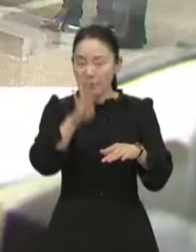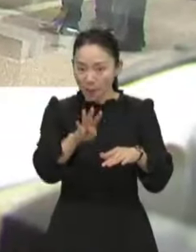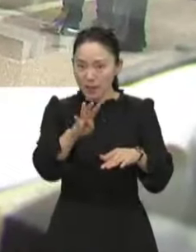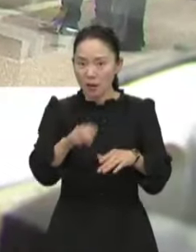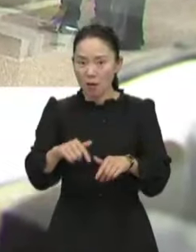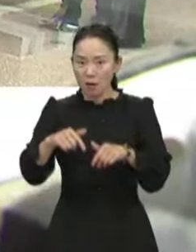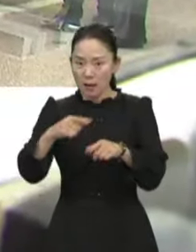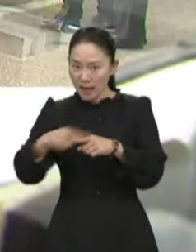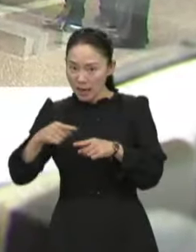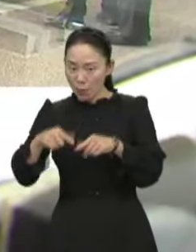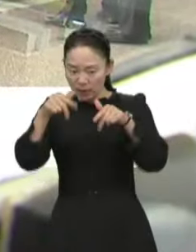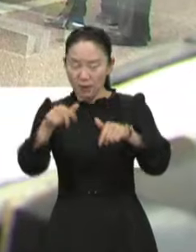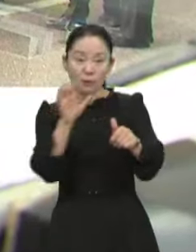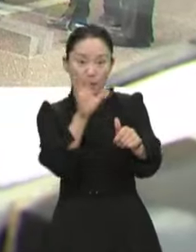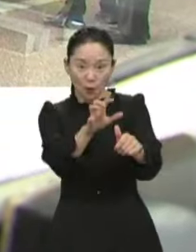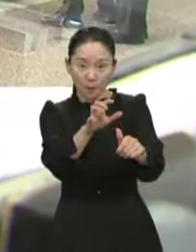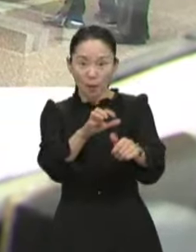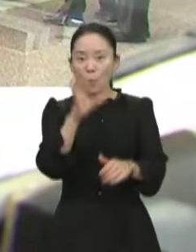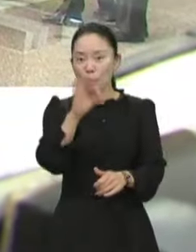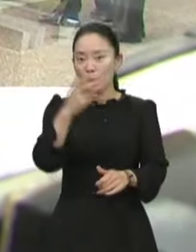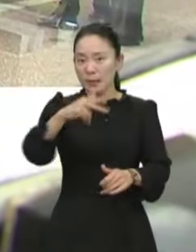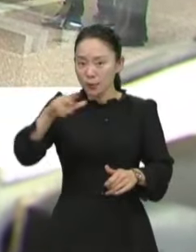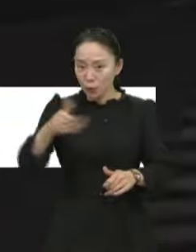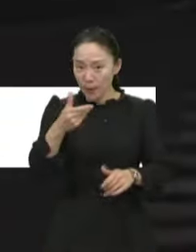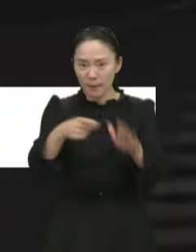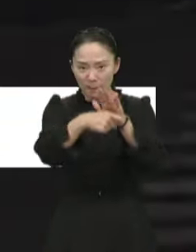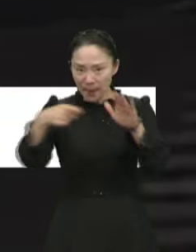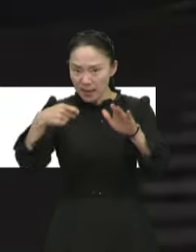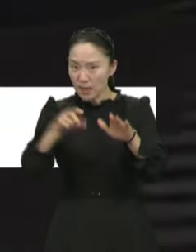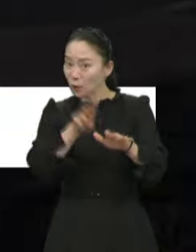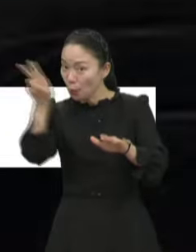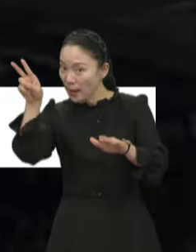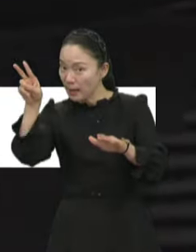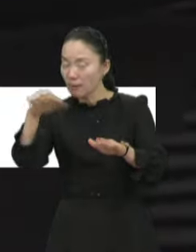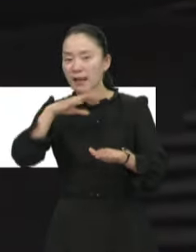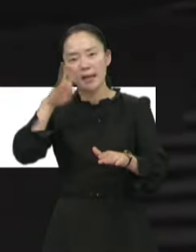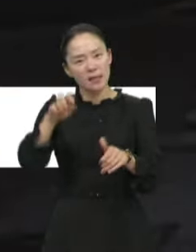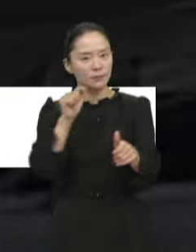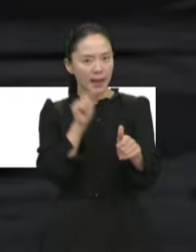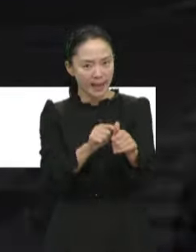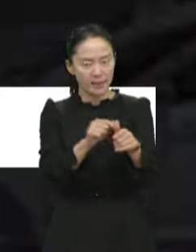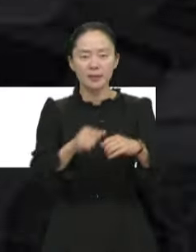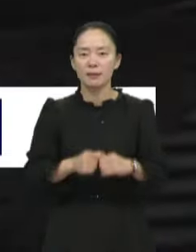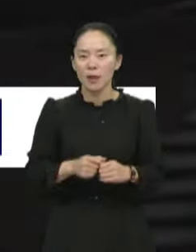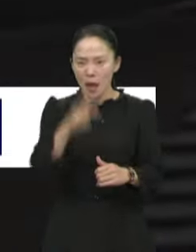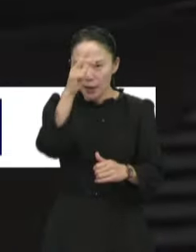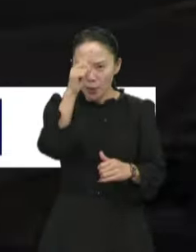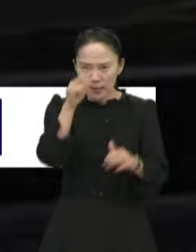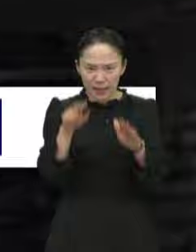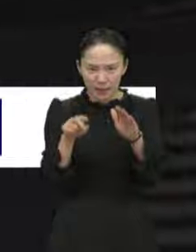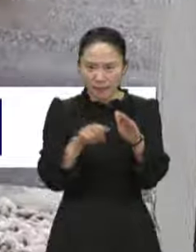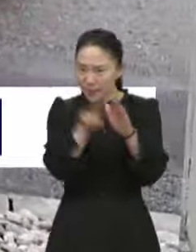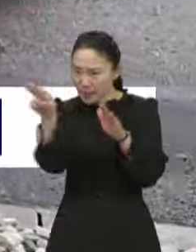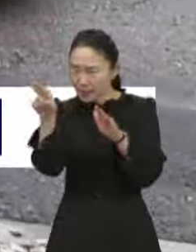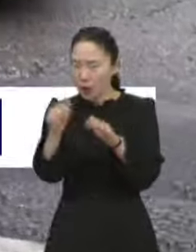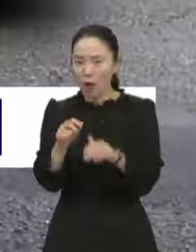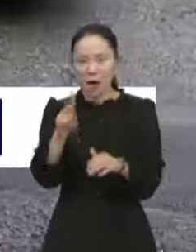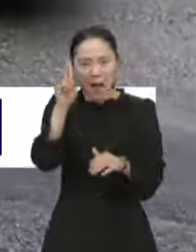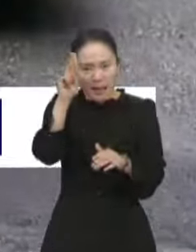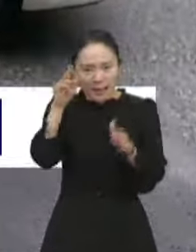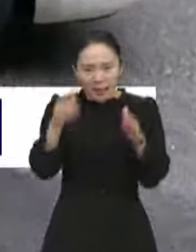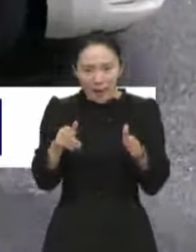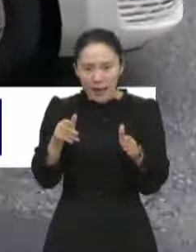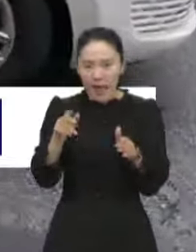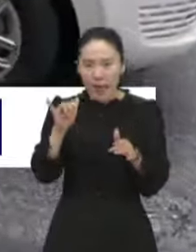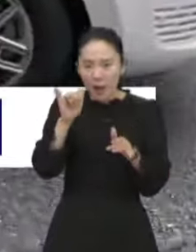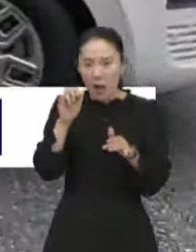직원을 위협한 뒤 현금 3,900만 원을 빼앗아 달아난 40대 A씨입니다. 경찰 추적을 따돌리고 범행 이틀 만에